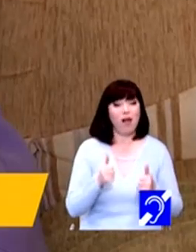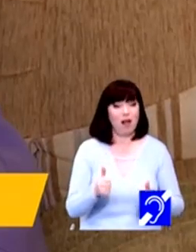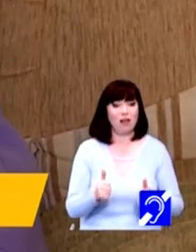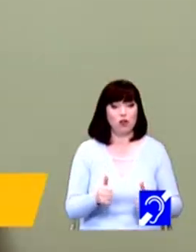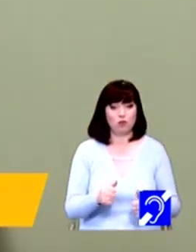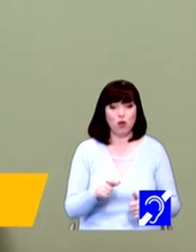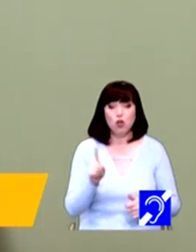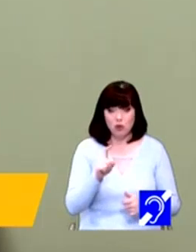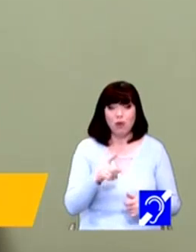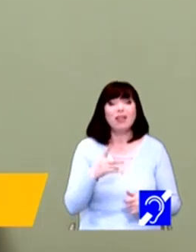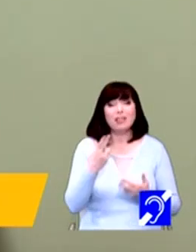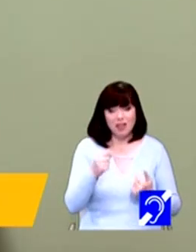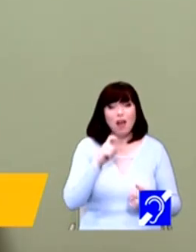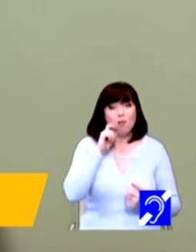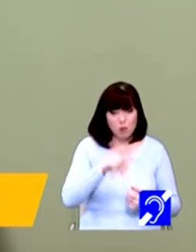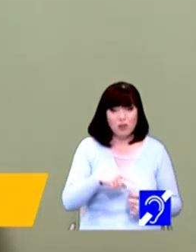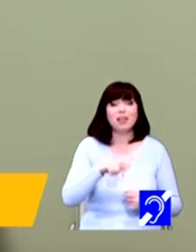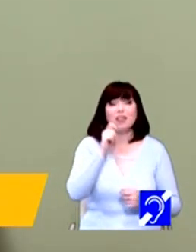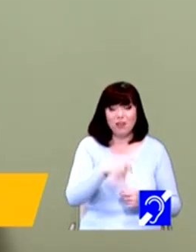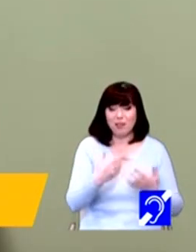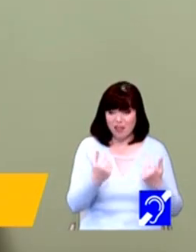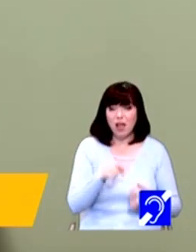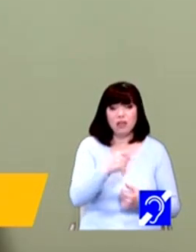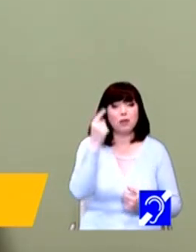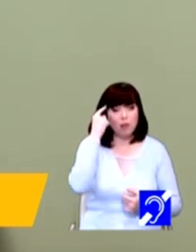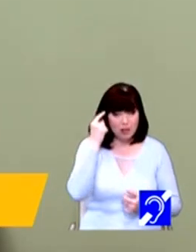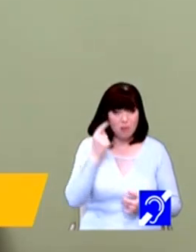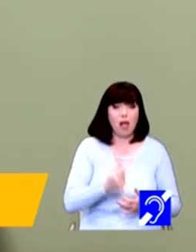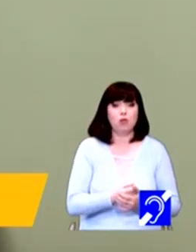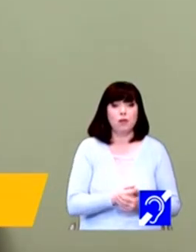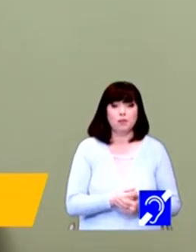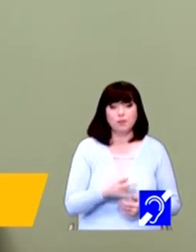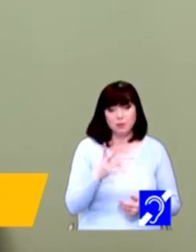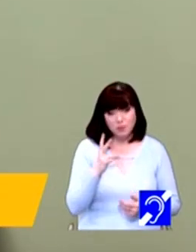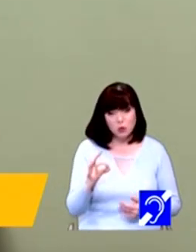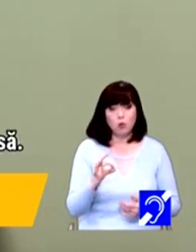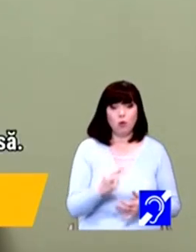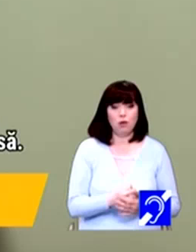ну, что в Украине война, даже детям говорят, они понимают, и дети, ну, вот...